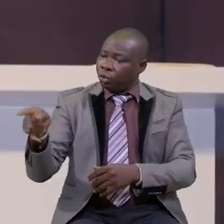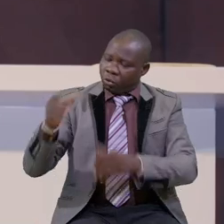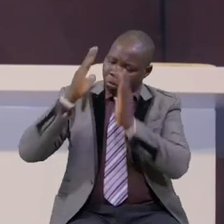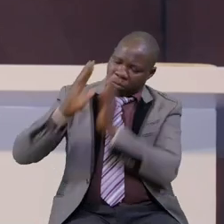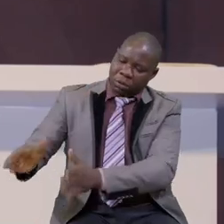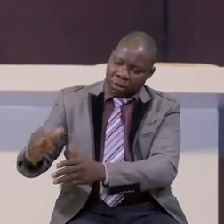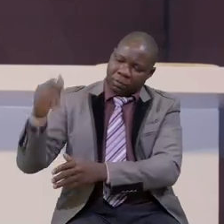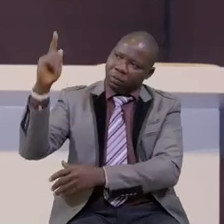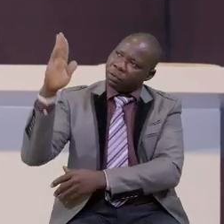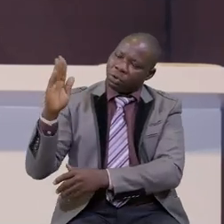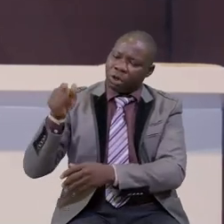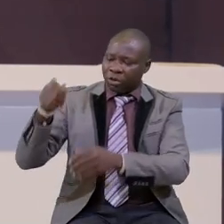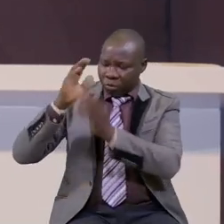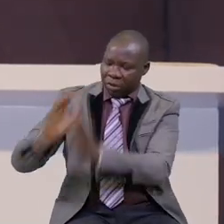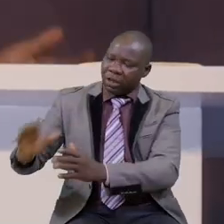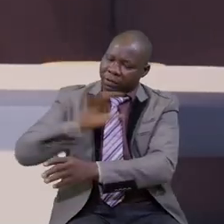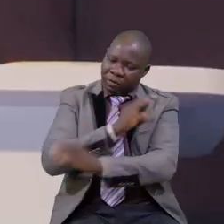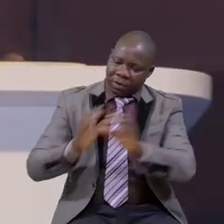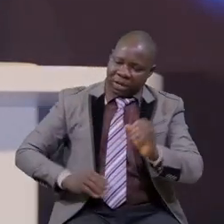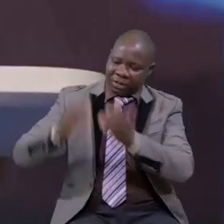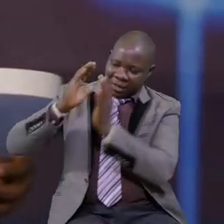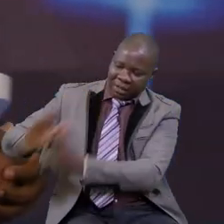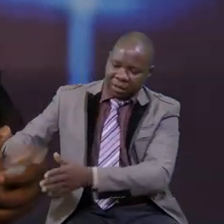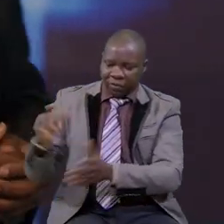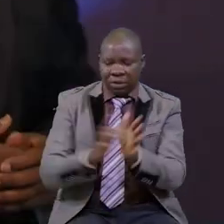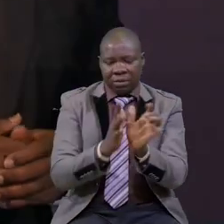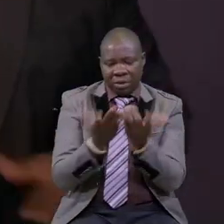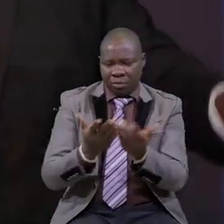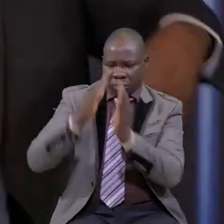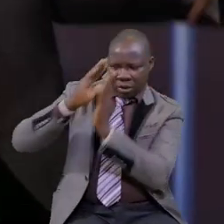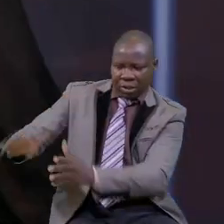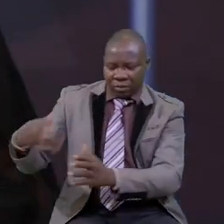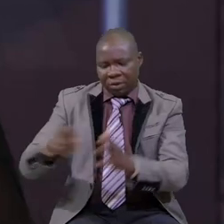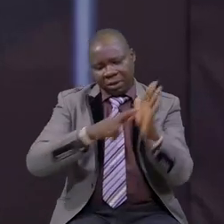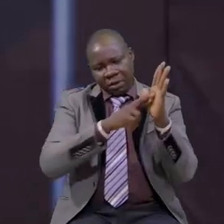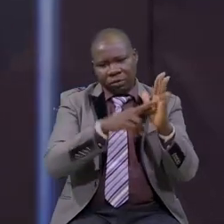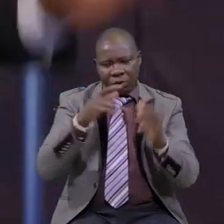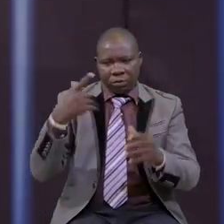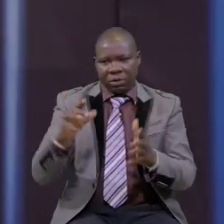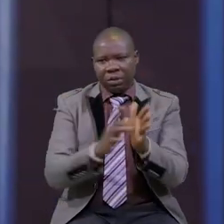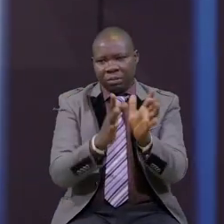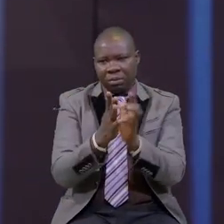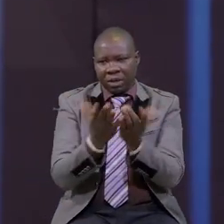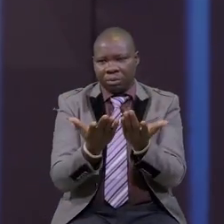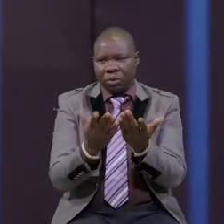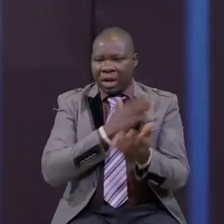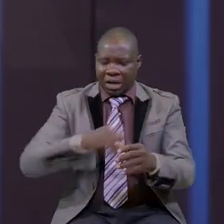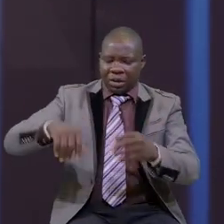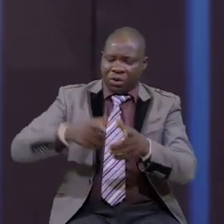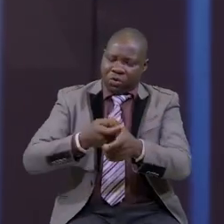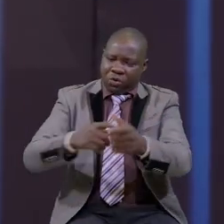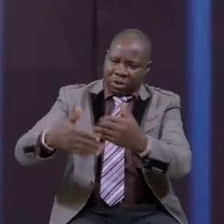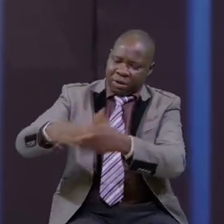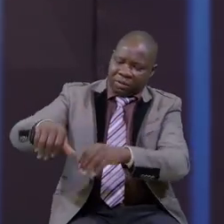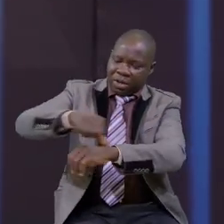Dieu. Vous laissez la Bible, vous laissez la parole, vous laissez la révélation de la Bible et vous courez chercher l'onction quelque